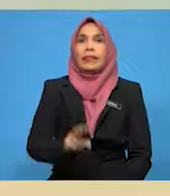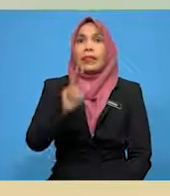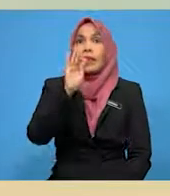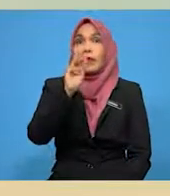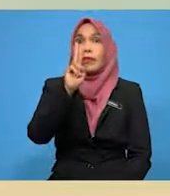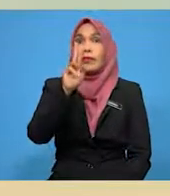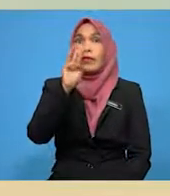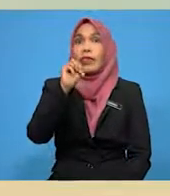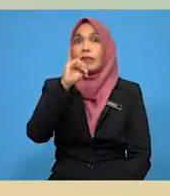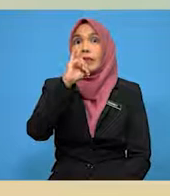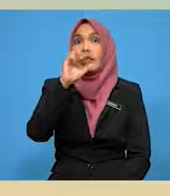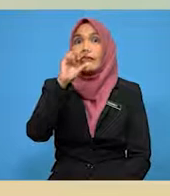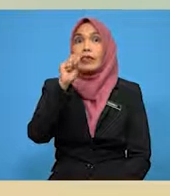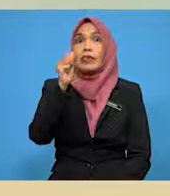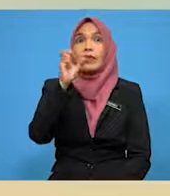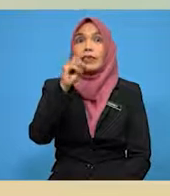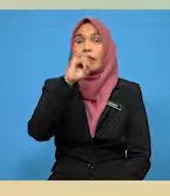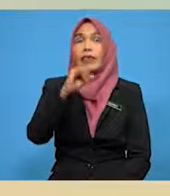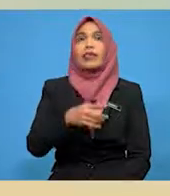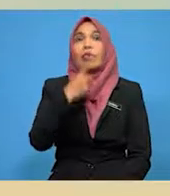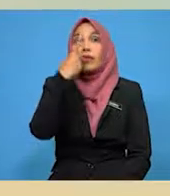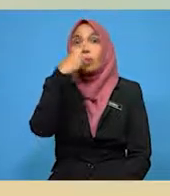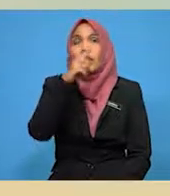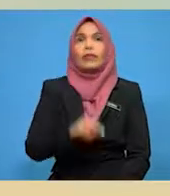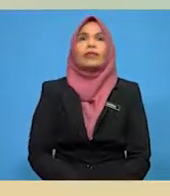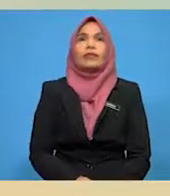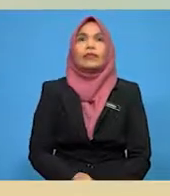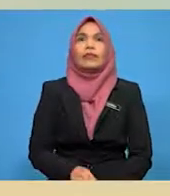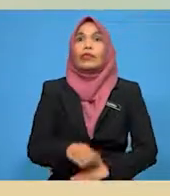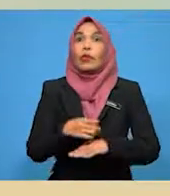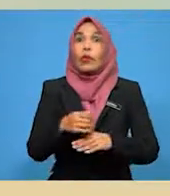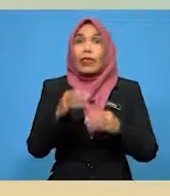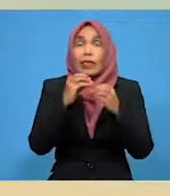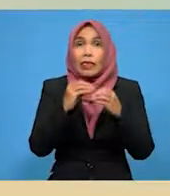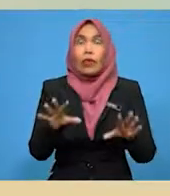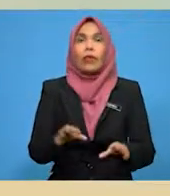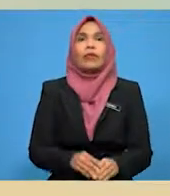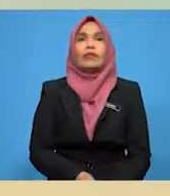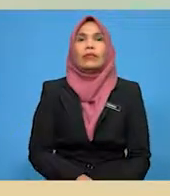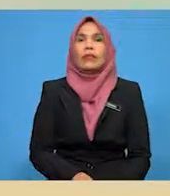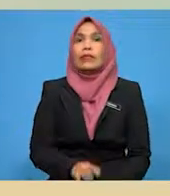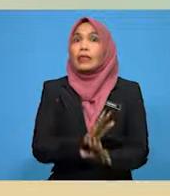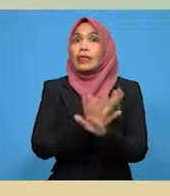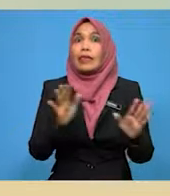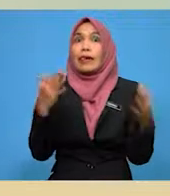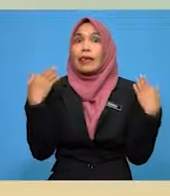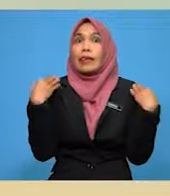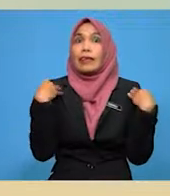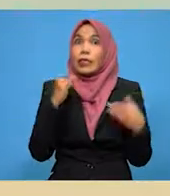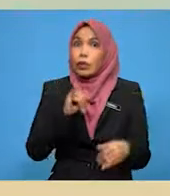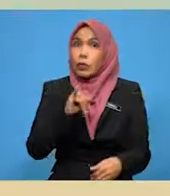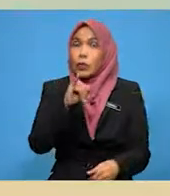Fumigasi telur dilakukan adalah untuk memastikan kulit telur tetasan bebas dari sebarang kuman yang